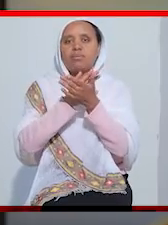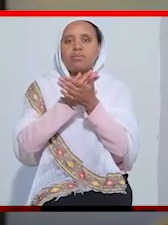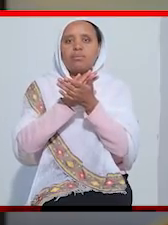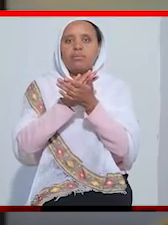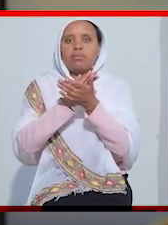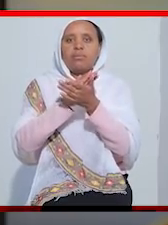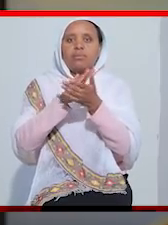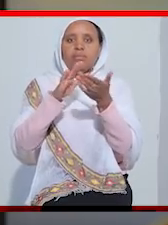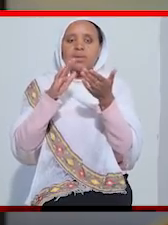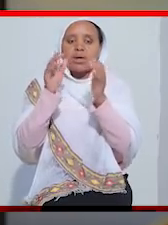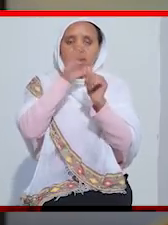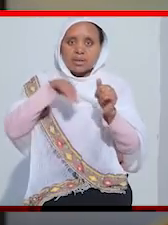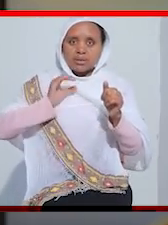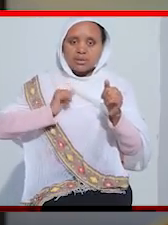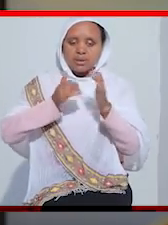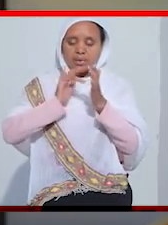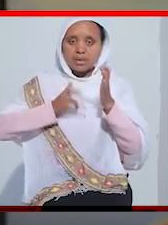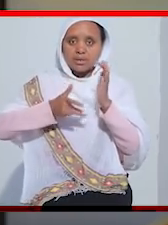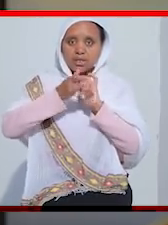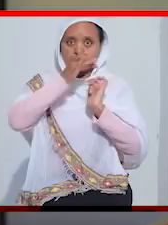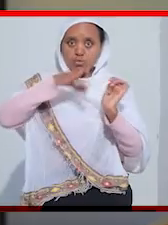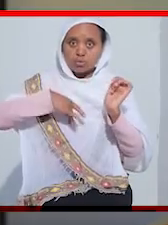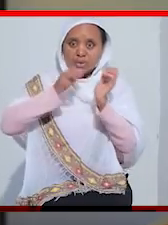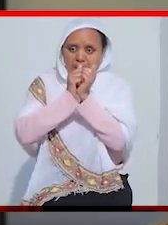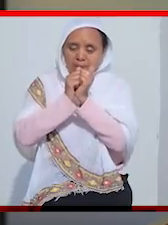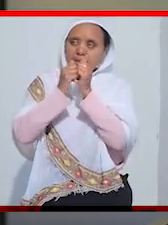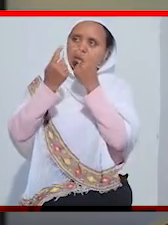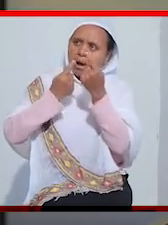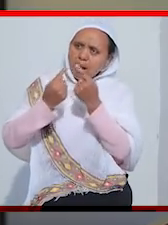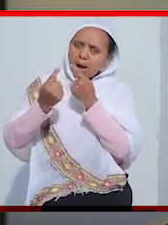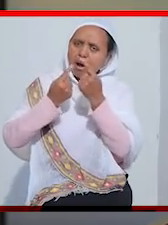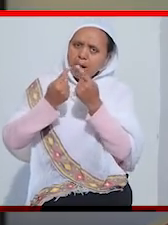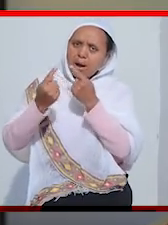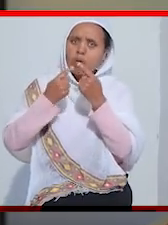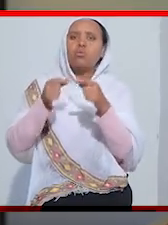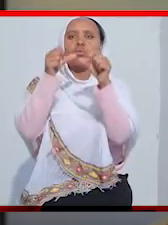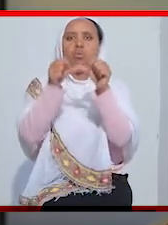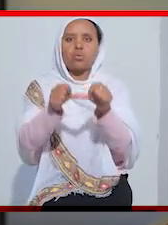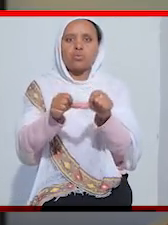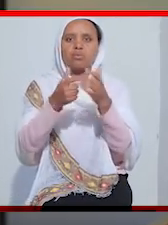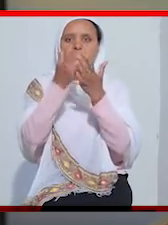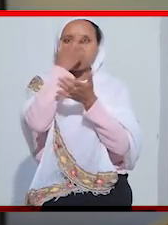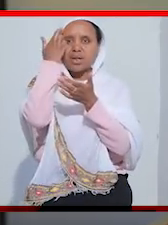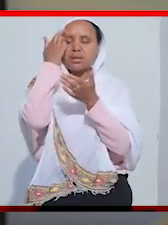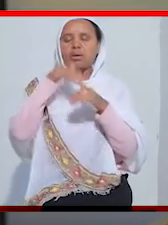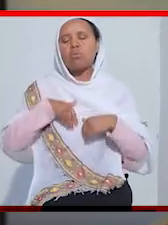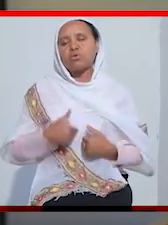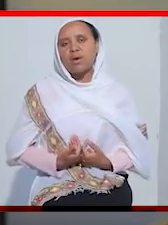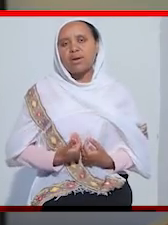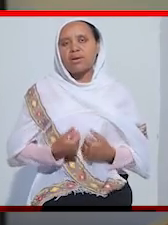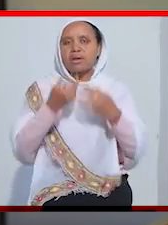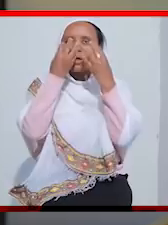ወባይቱ ሀደሩን ዘያሉ ምስለ እግዚ ኢየሱስ ከጌታችን ከመድኃኒታችን ከኢየሱስ ክርስቶስ ጋር ሲነጋገሩ ነው ያደሩት። በዚህ